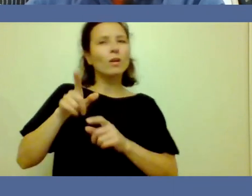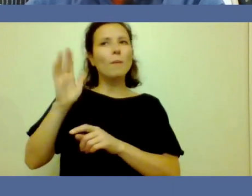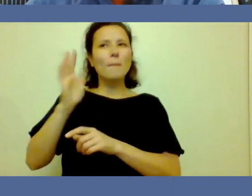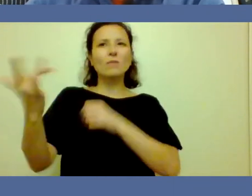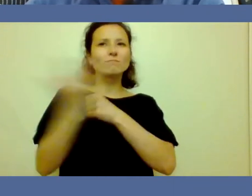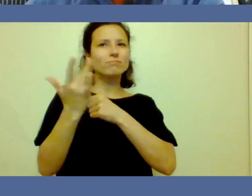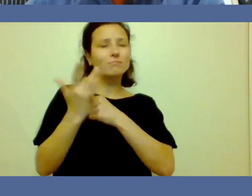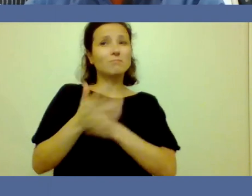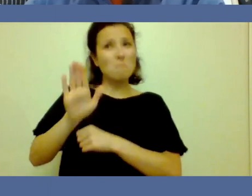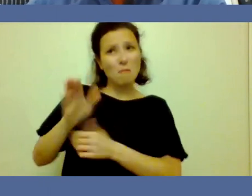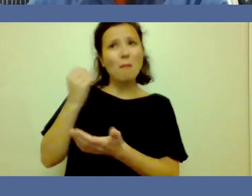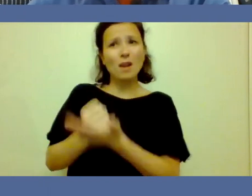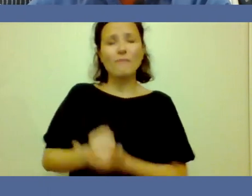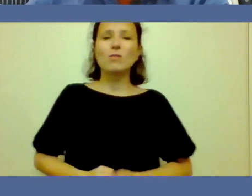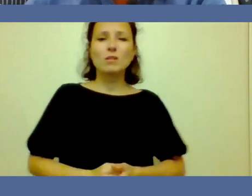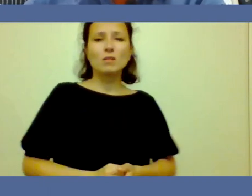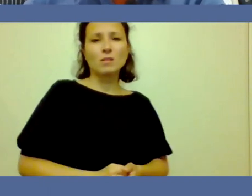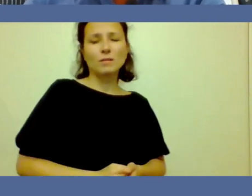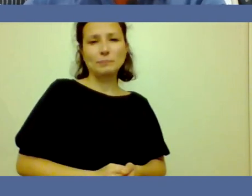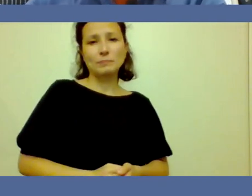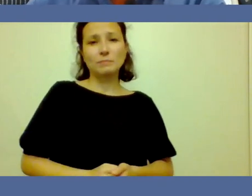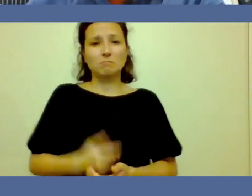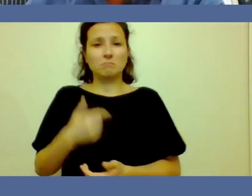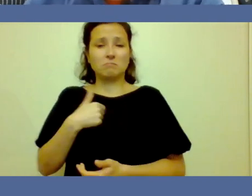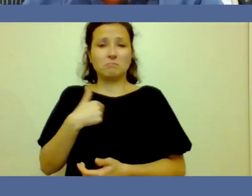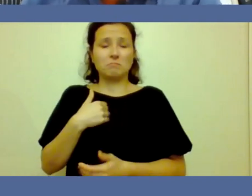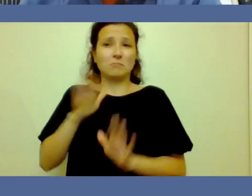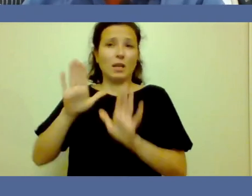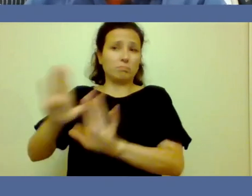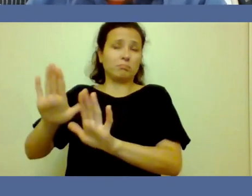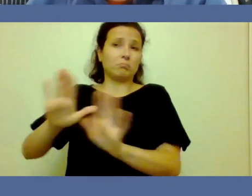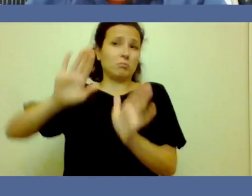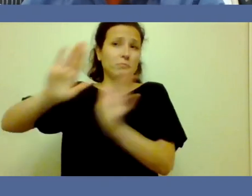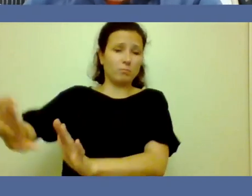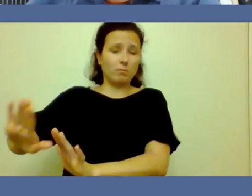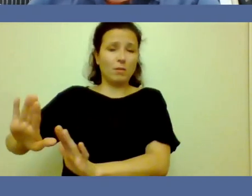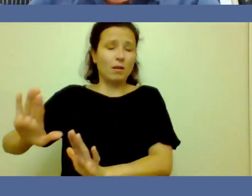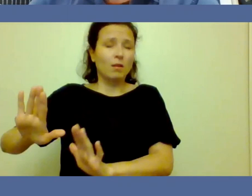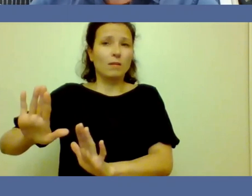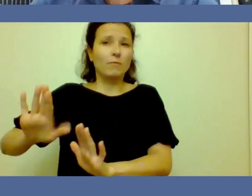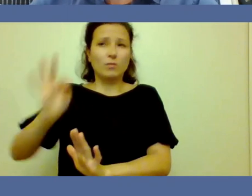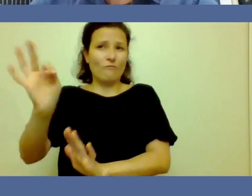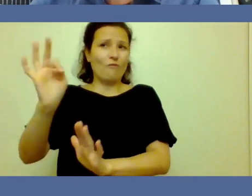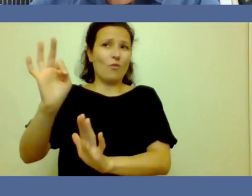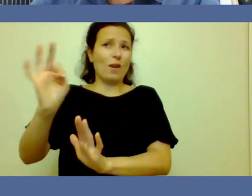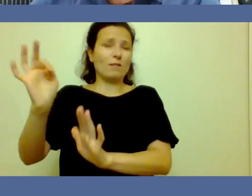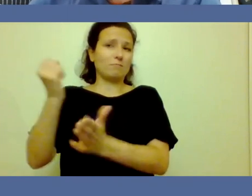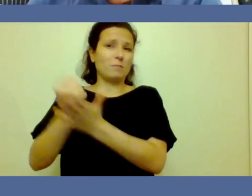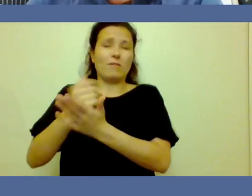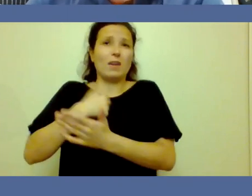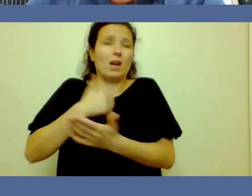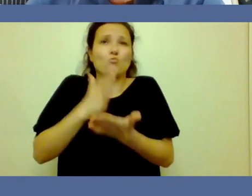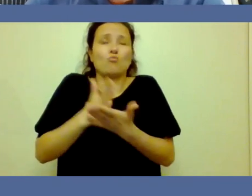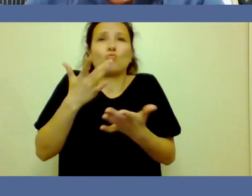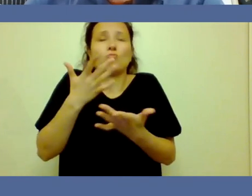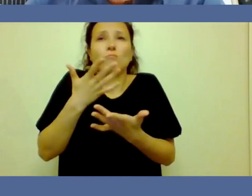i mają do tego prawo. I absolutnie ja zostawiam to w ich gestii, dlatego że ja już nie mam nic do gadania. Ja mogę tylko powiedzieć to,